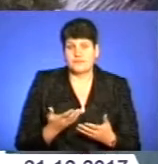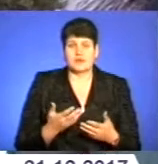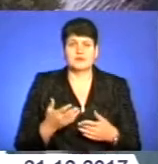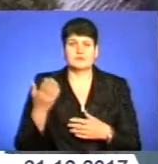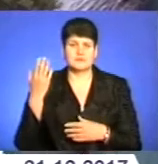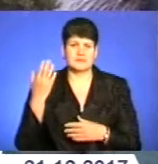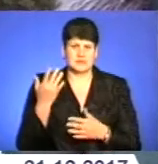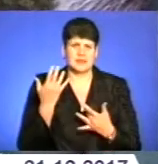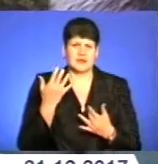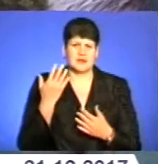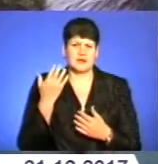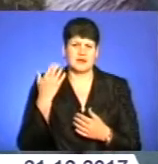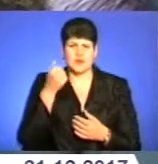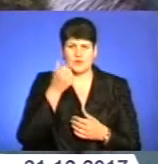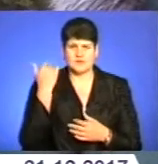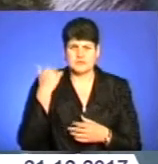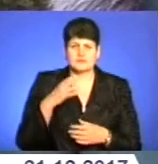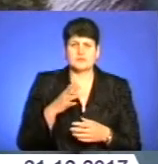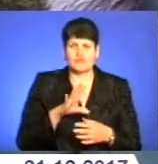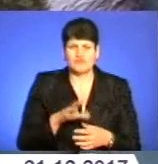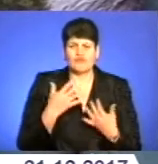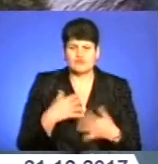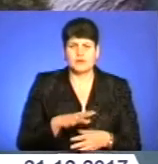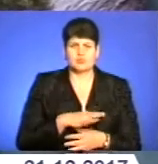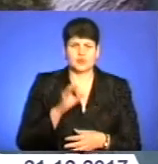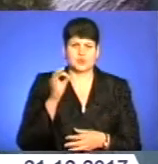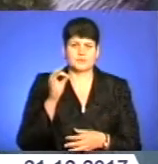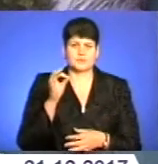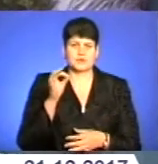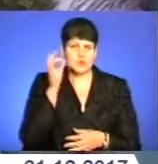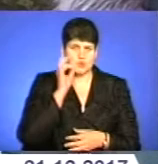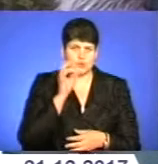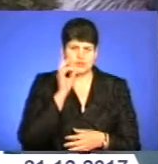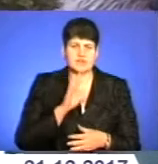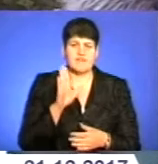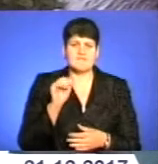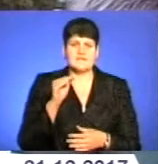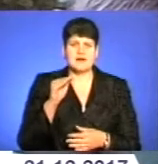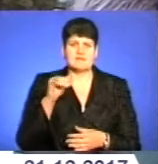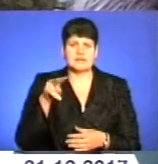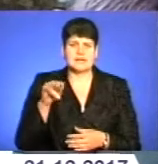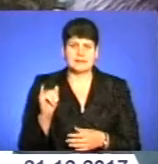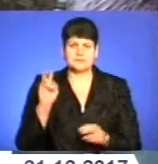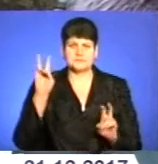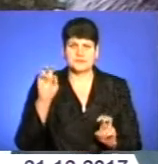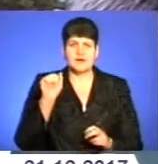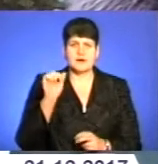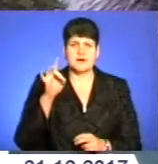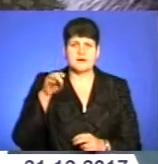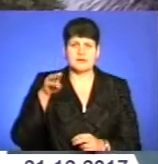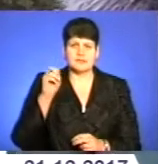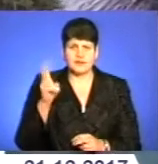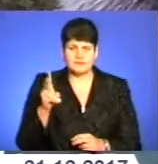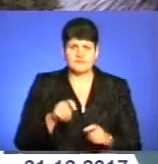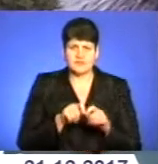тому я вже мала таке із солодощами, коли купила вафлі «Артек». І вдома, коли відкрили діти турбинку, то